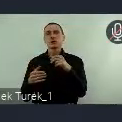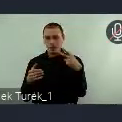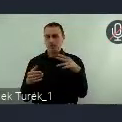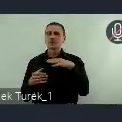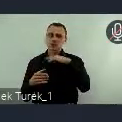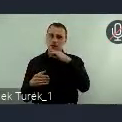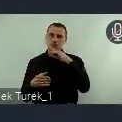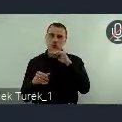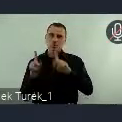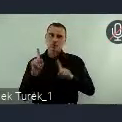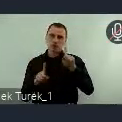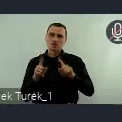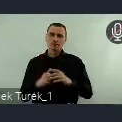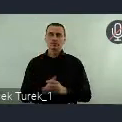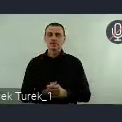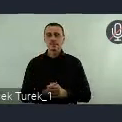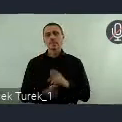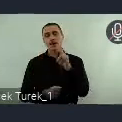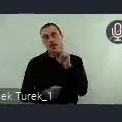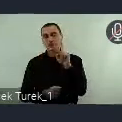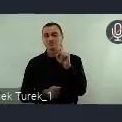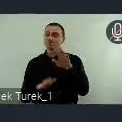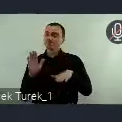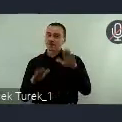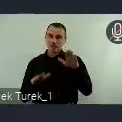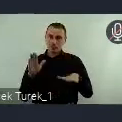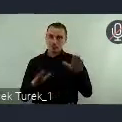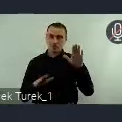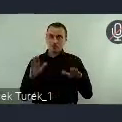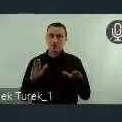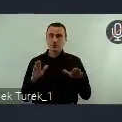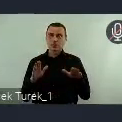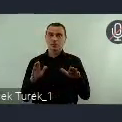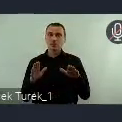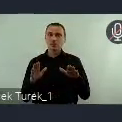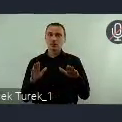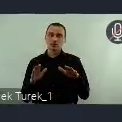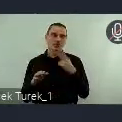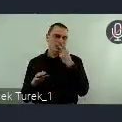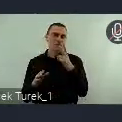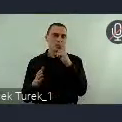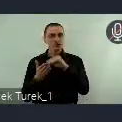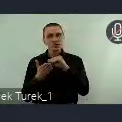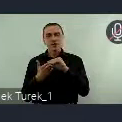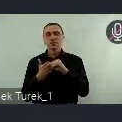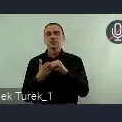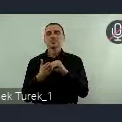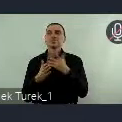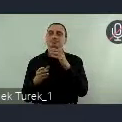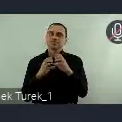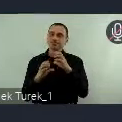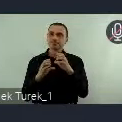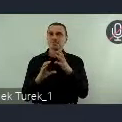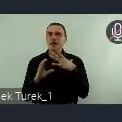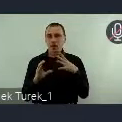chociaż oczywiście znowu w zakresie tak zwanej dobrej praktyki pokazywania właściwych rozwiązań to